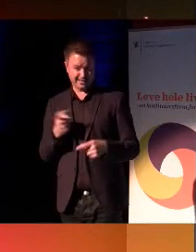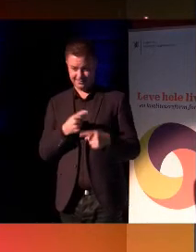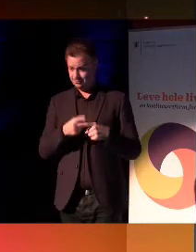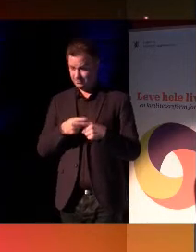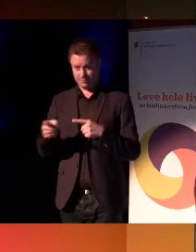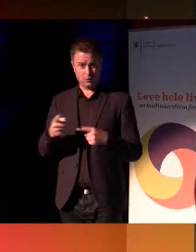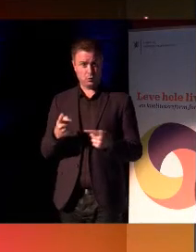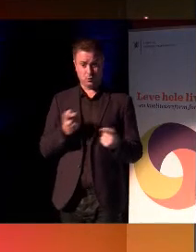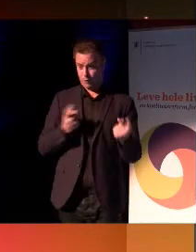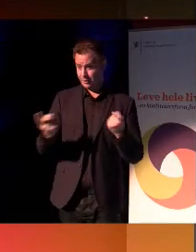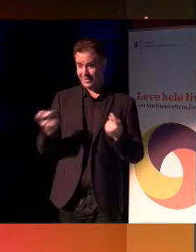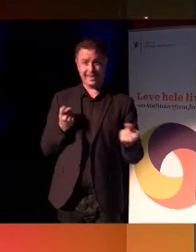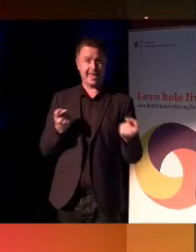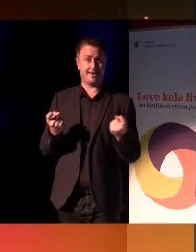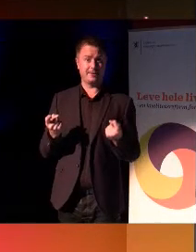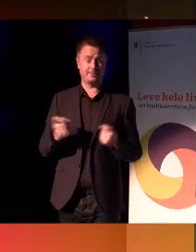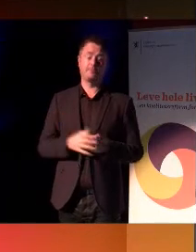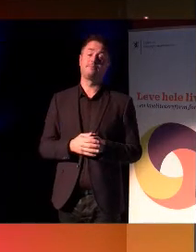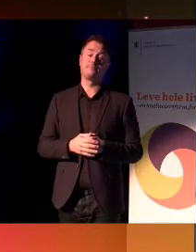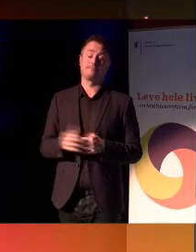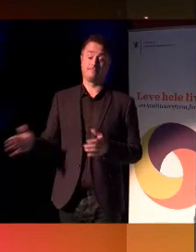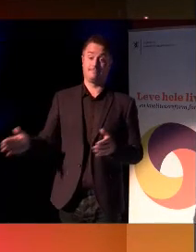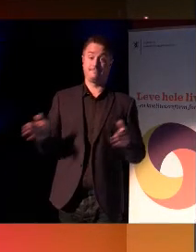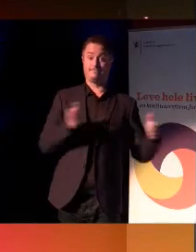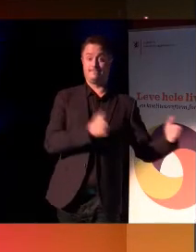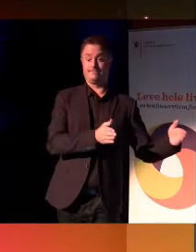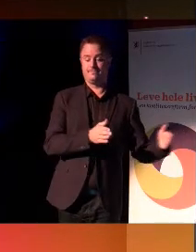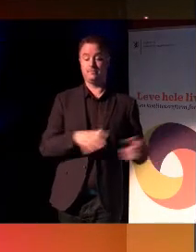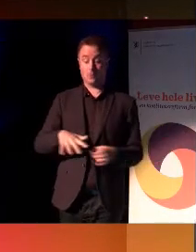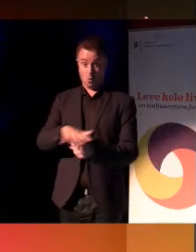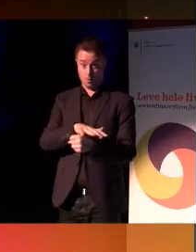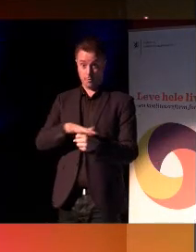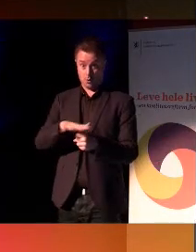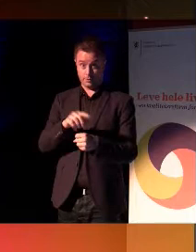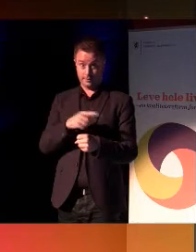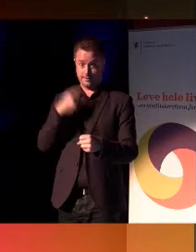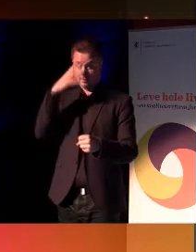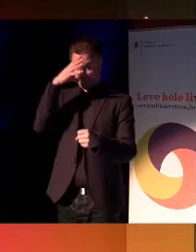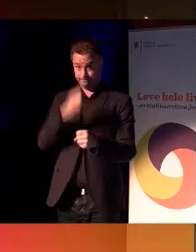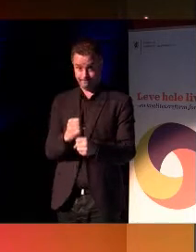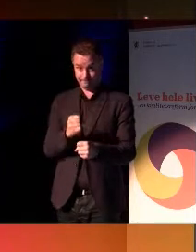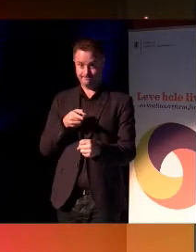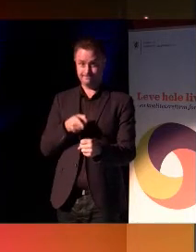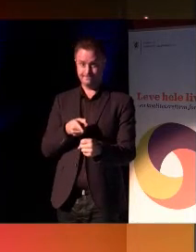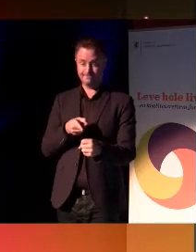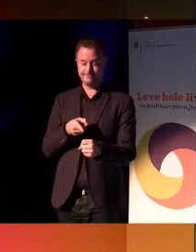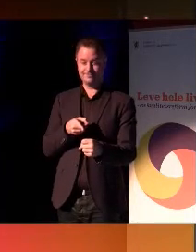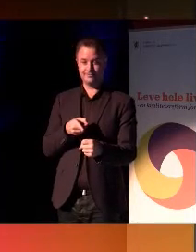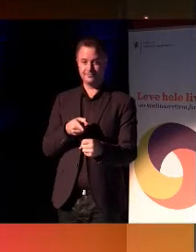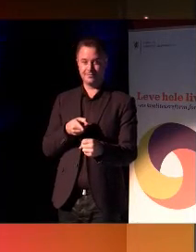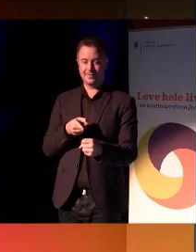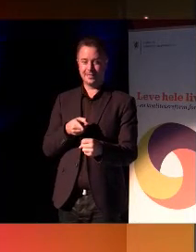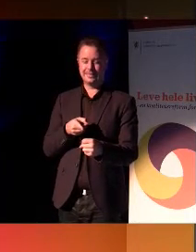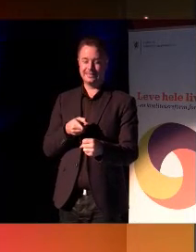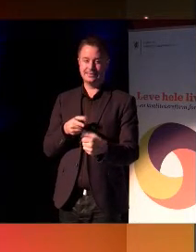Så det et annet område som vi svært opptatt av, og det bruken av